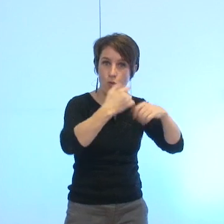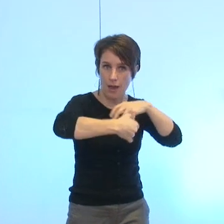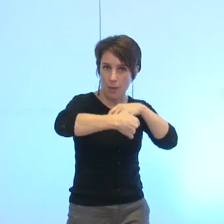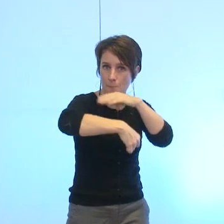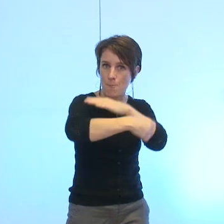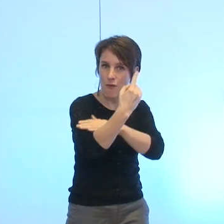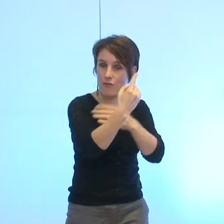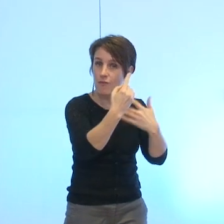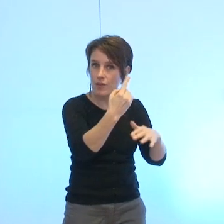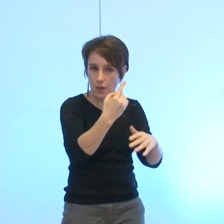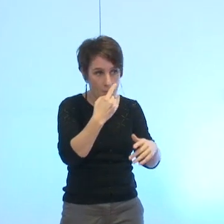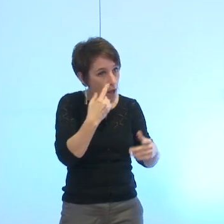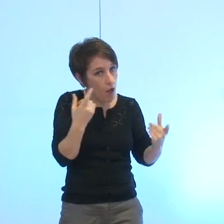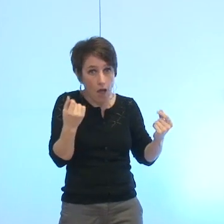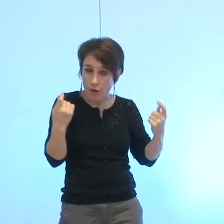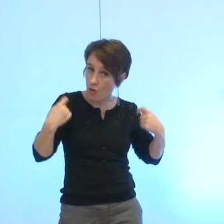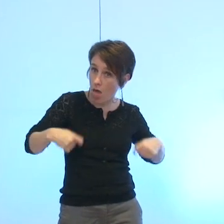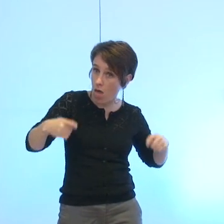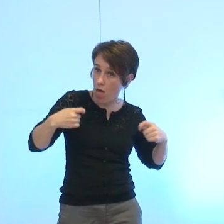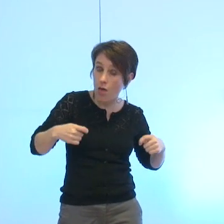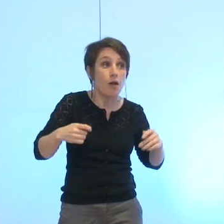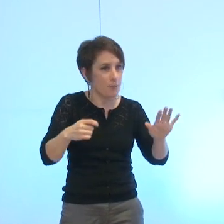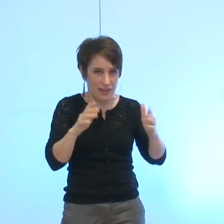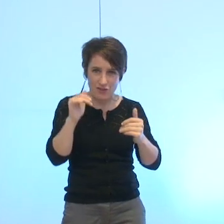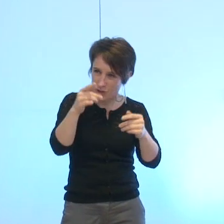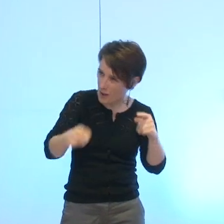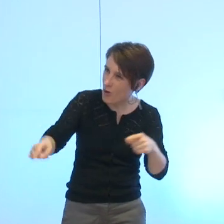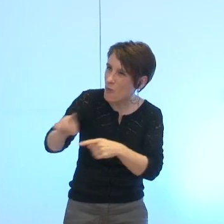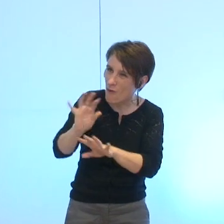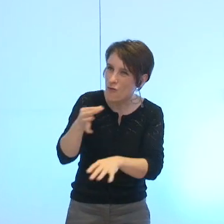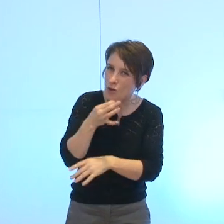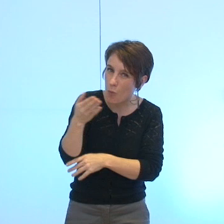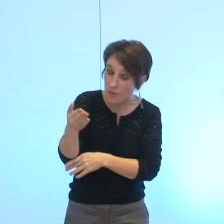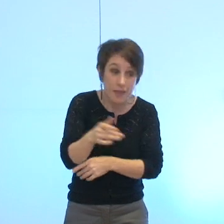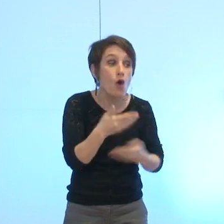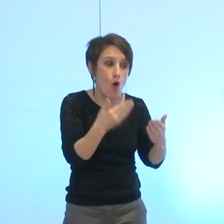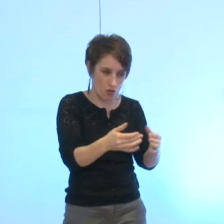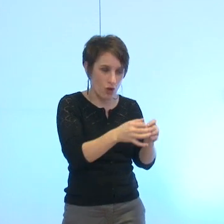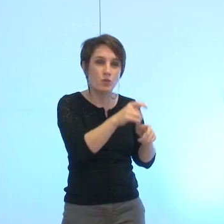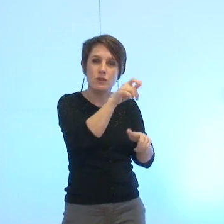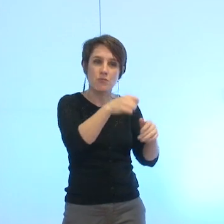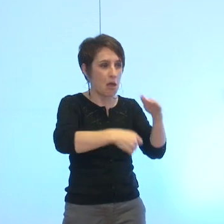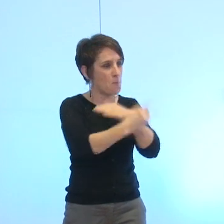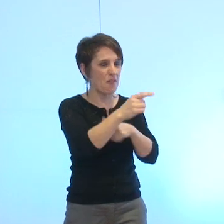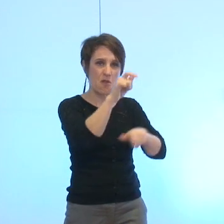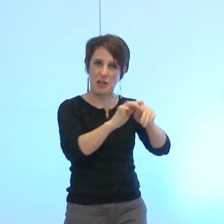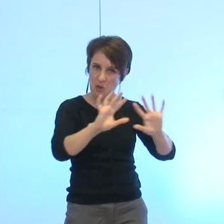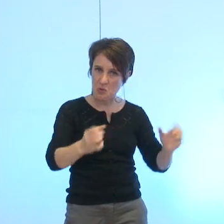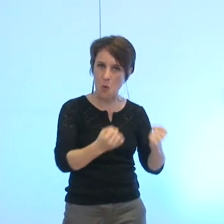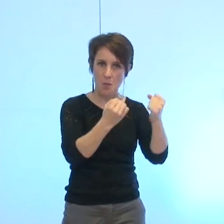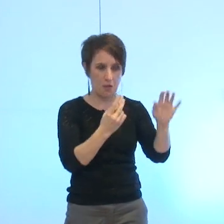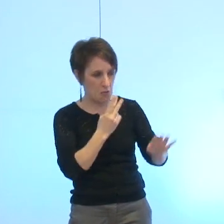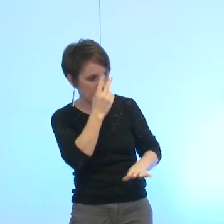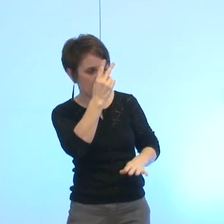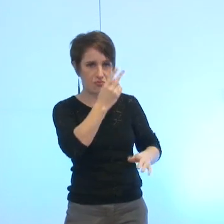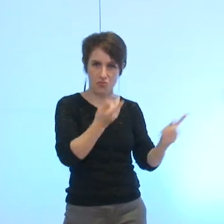maintenant j'espère que vous en profitez monsieur Malbet sont des personnes très compétentes qui aident à gérer